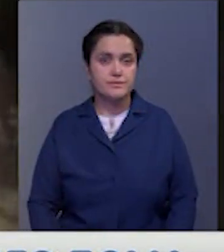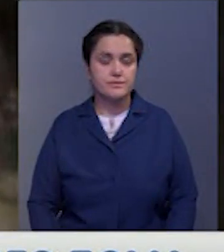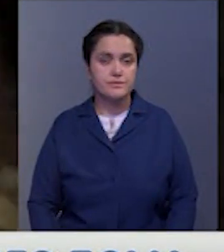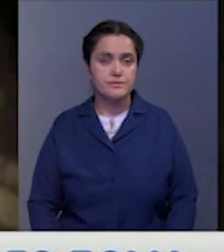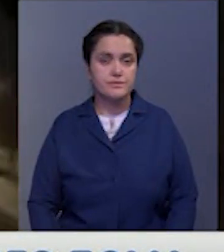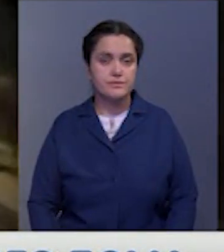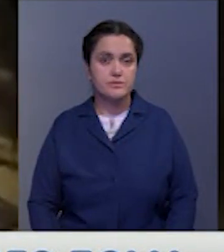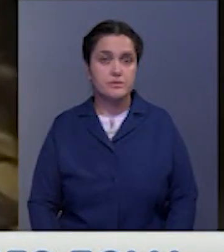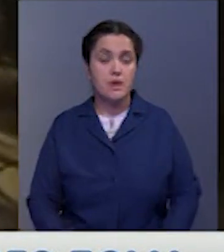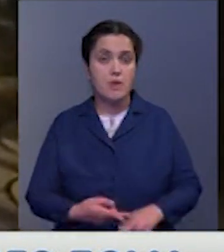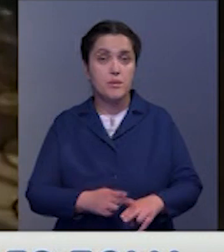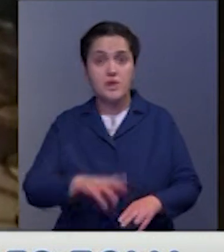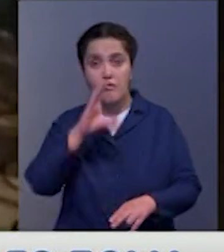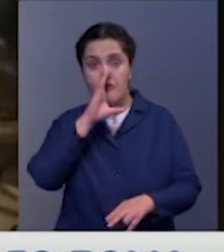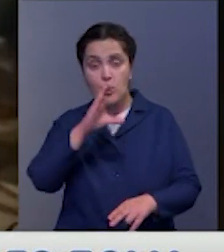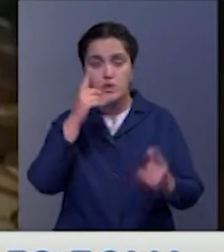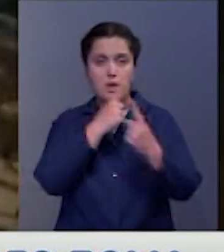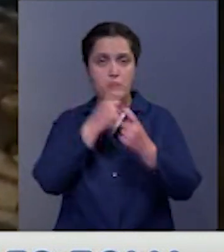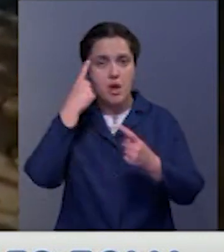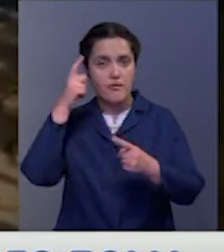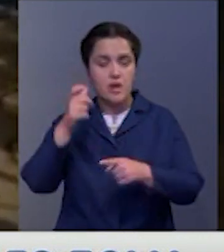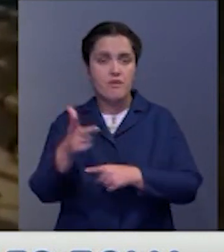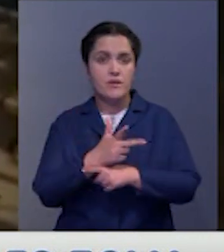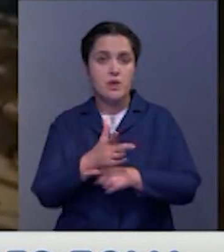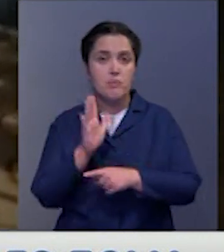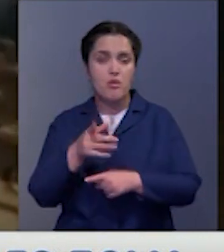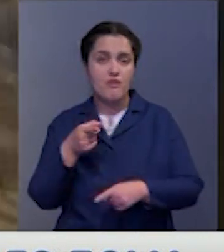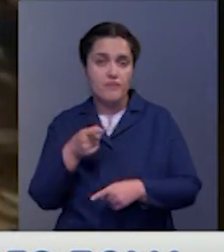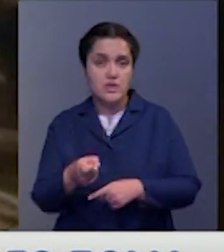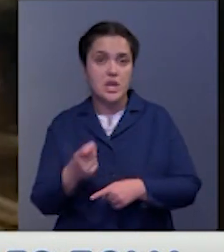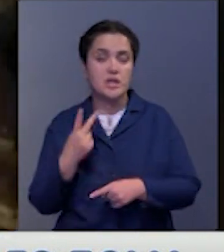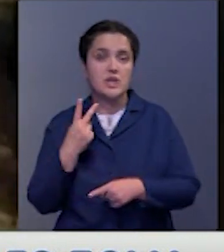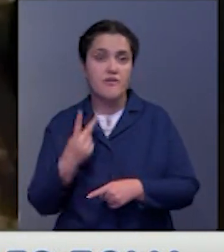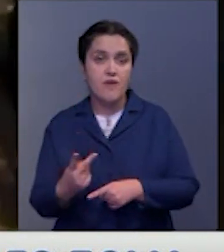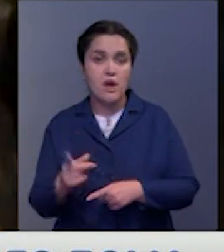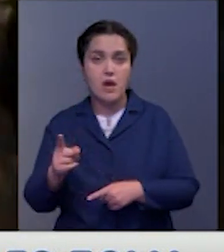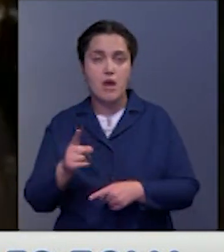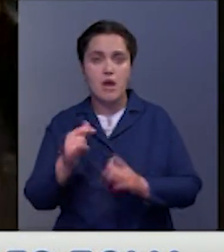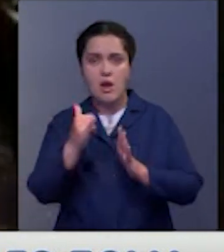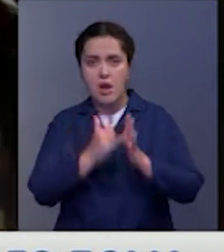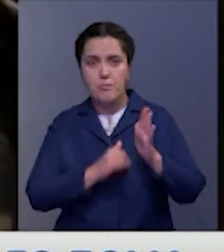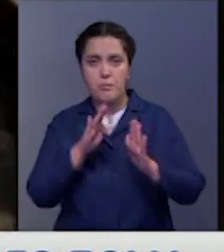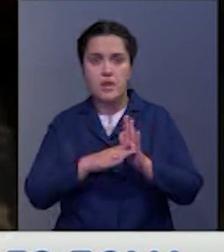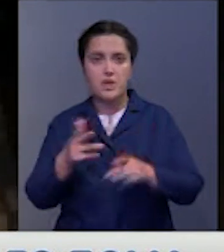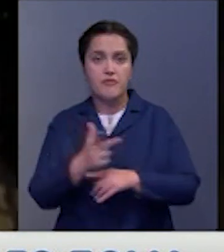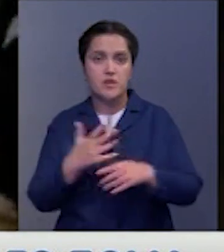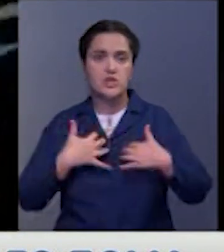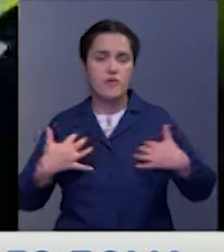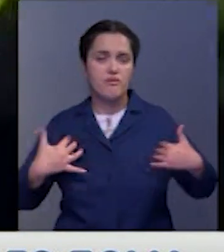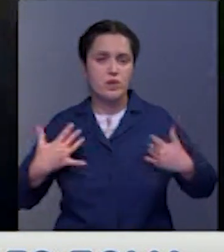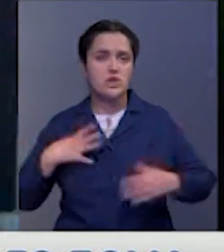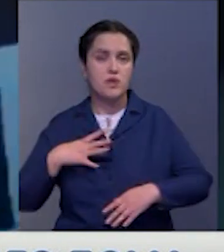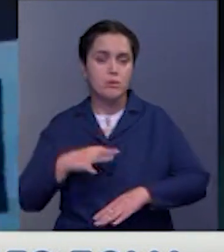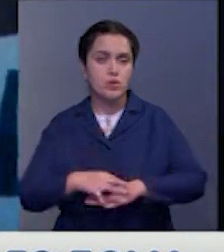это волк сообщает автор видео затем раздаются выстрелы всего их два в комментариях под видео люди писали что животные мы поступили жестоко